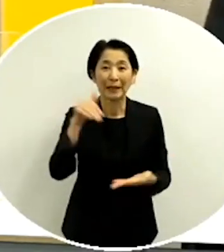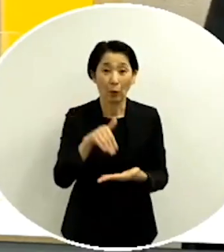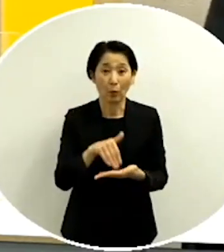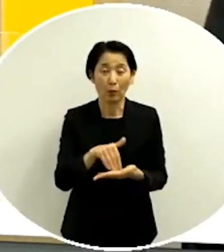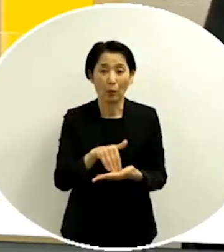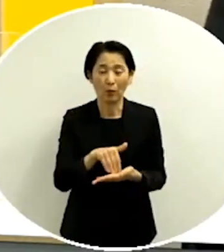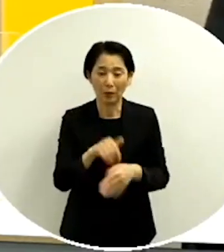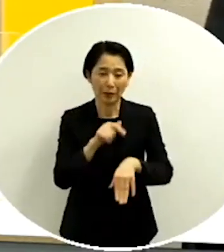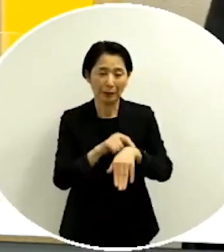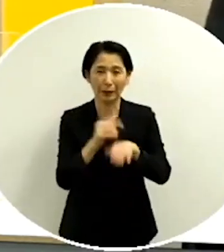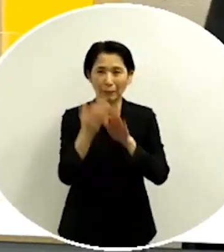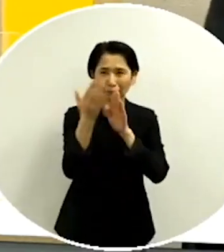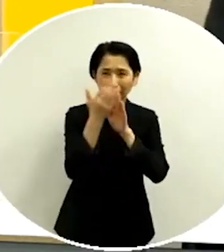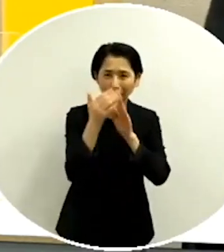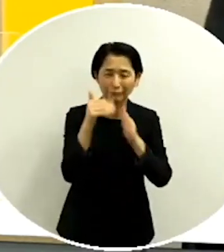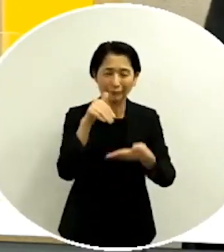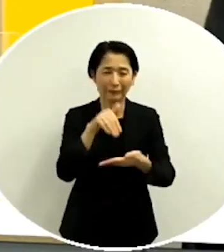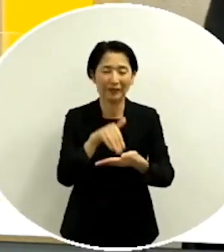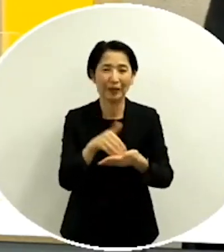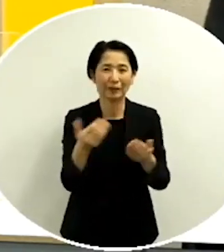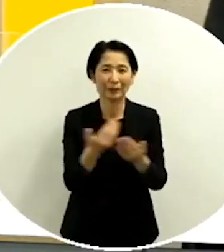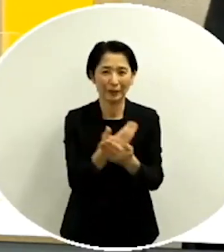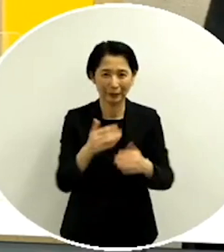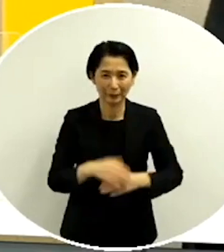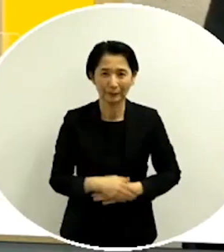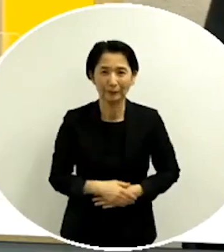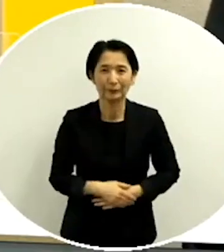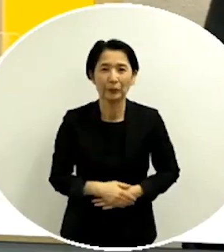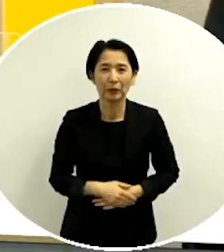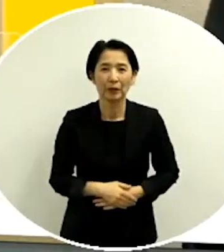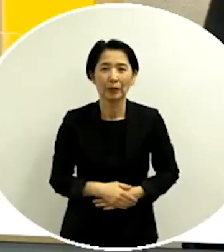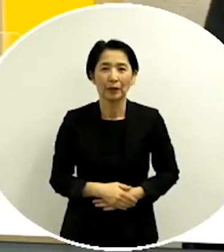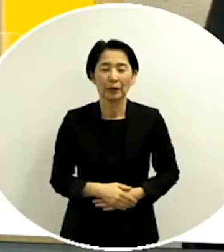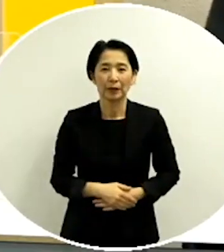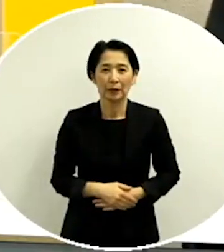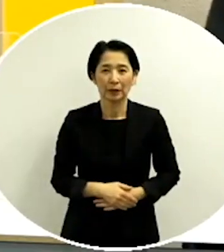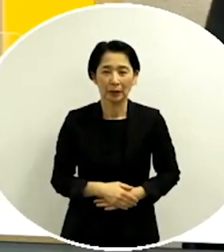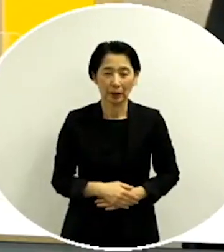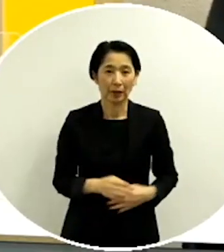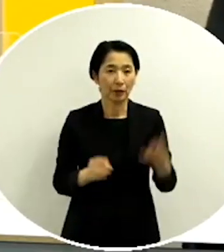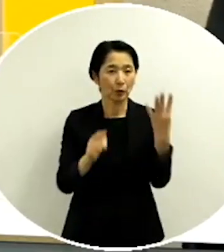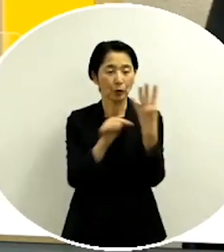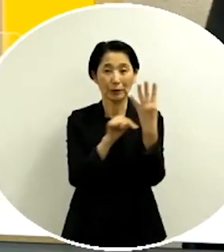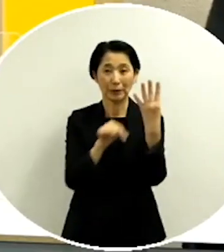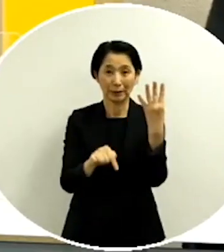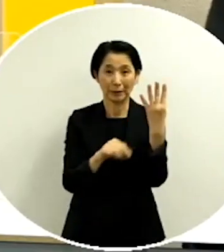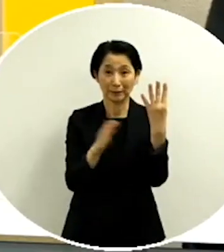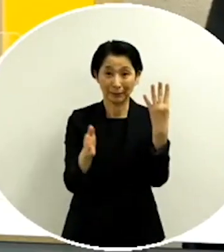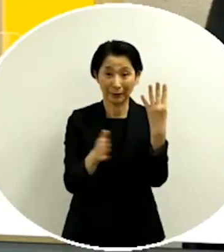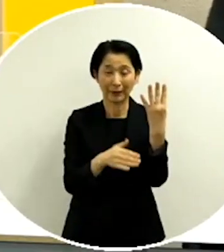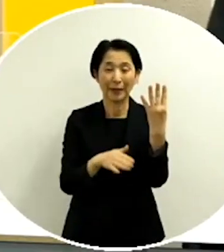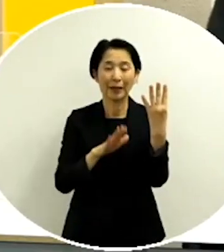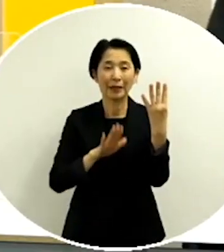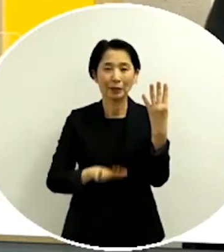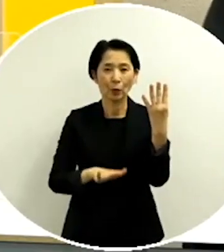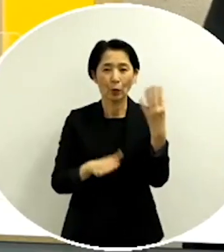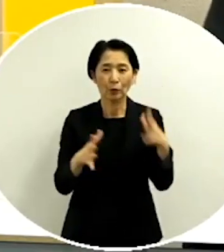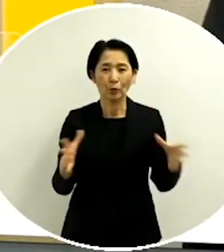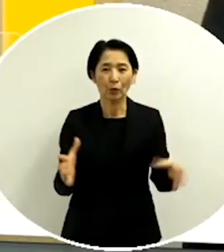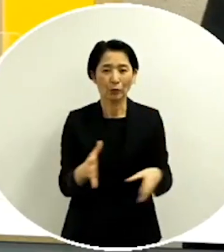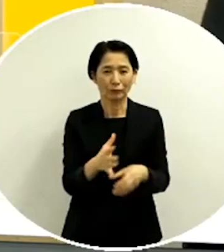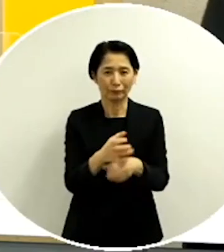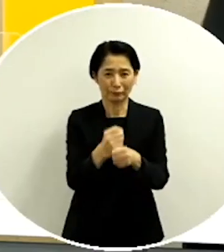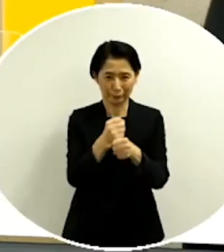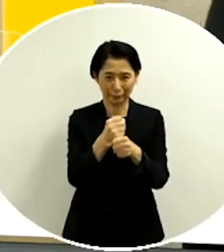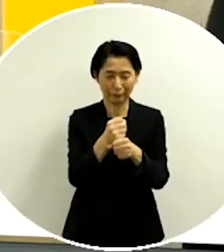なりましてもうあの時間がそうそう終了時間迫っておりますけれども各候補者の皆様から本日の集会のまとめとし